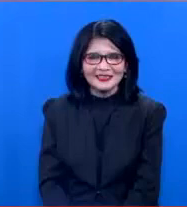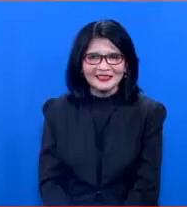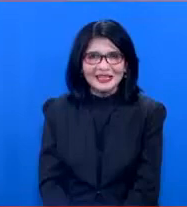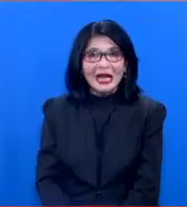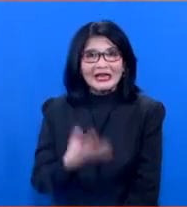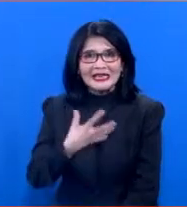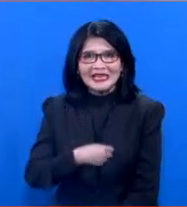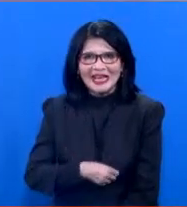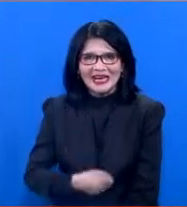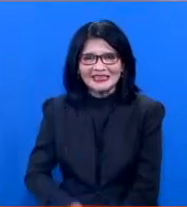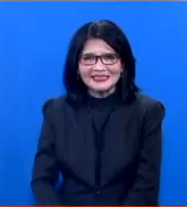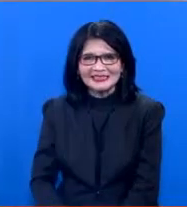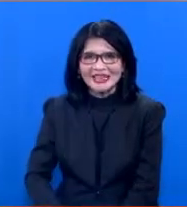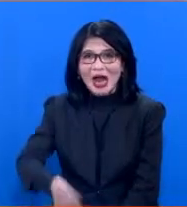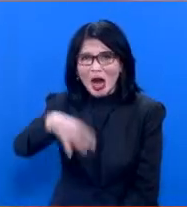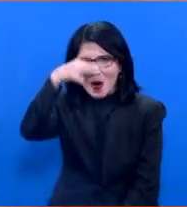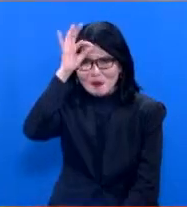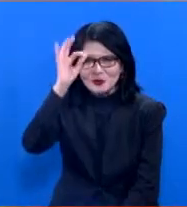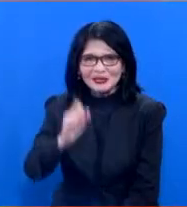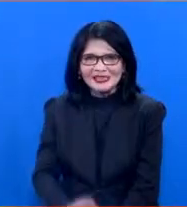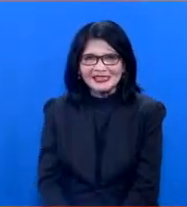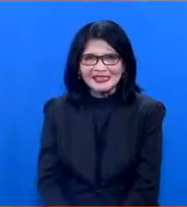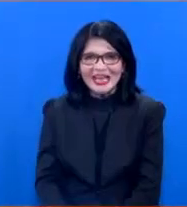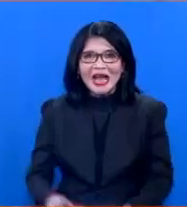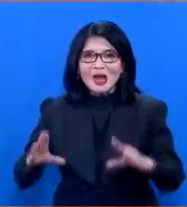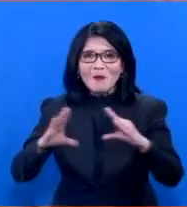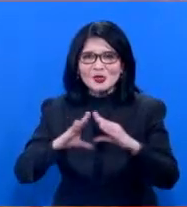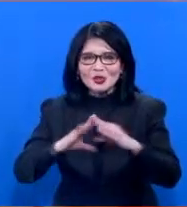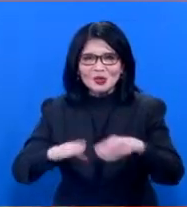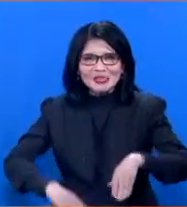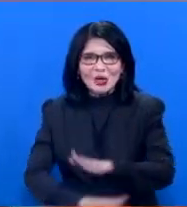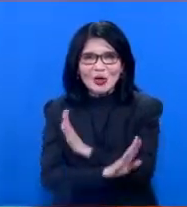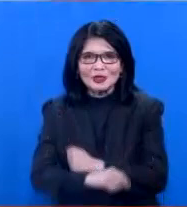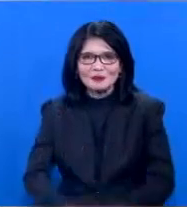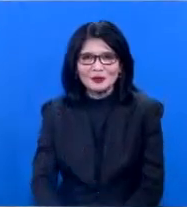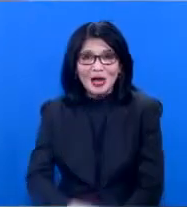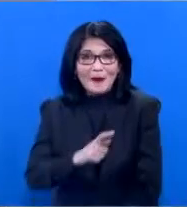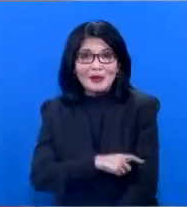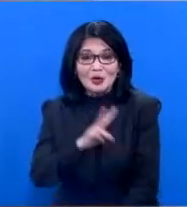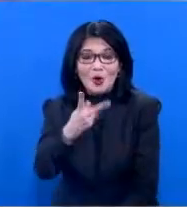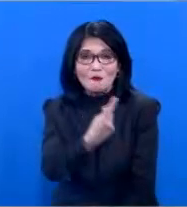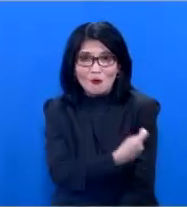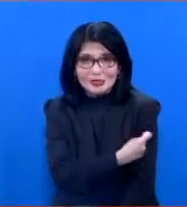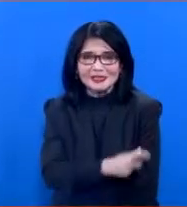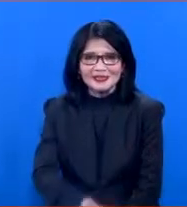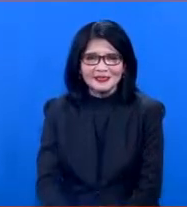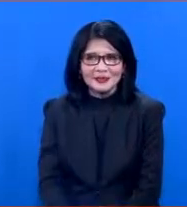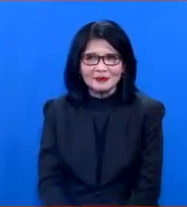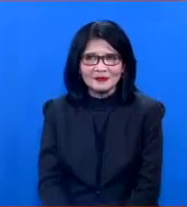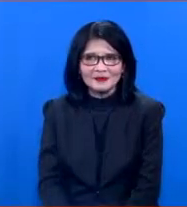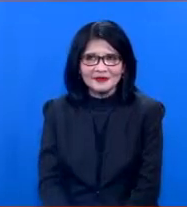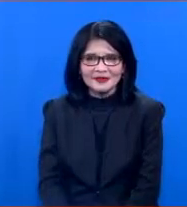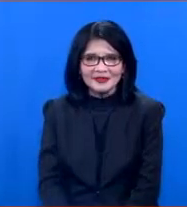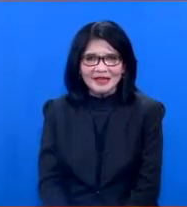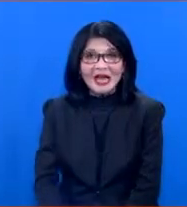Inilah ekspresi AKP Didit, PLT Polsek Trawas Kabupaten Mojokerto, Jawa Timur ketika menerima suntikan vaksin COVID-19. Tidak hanya